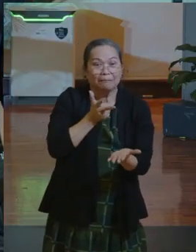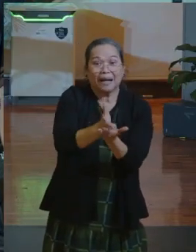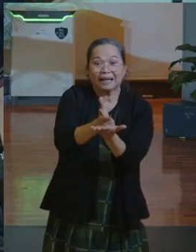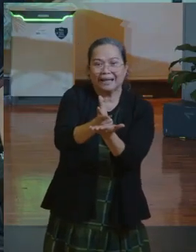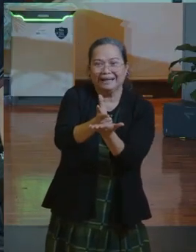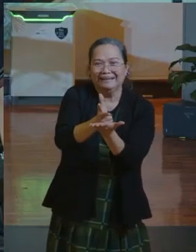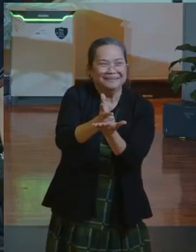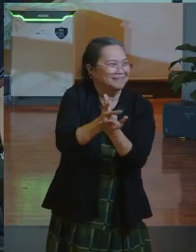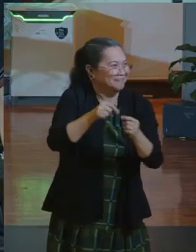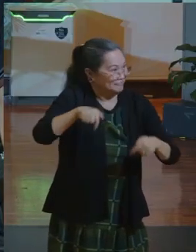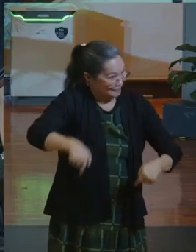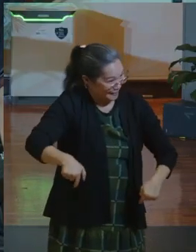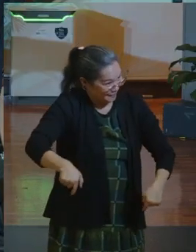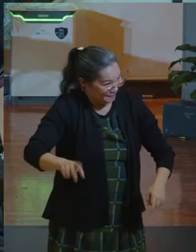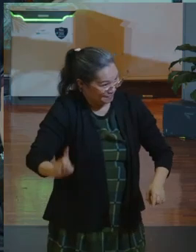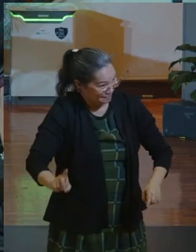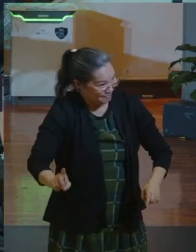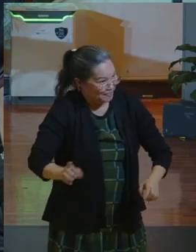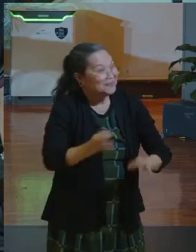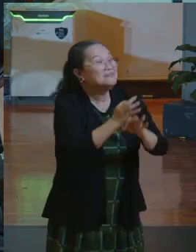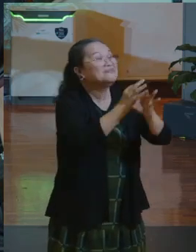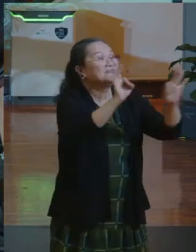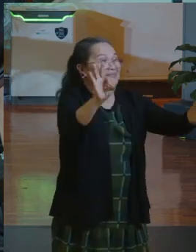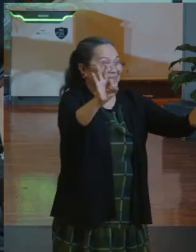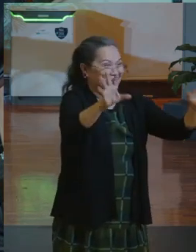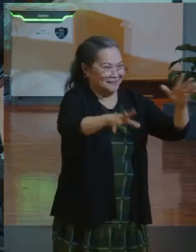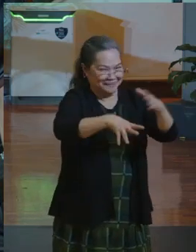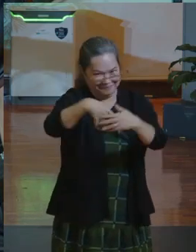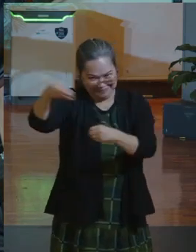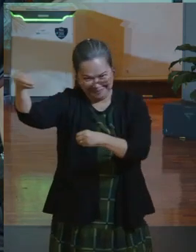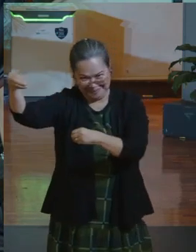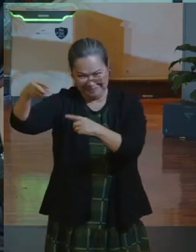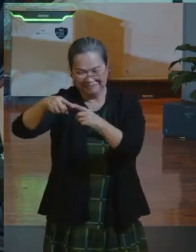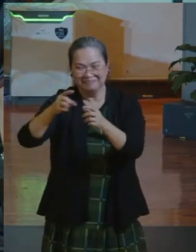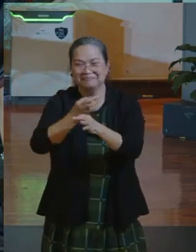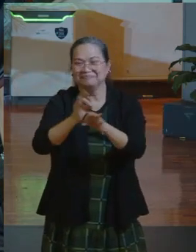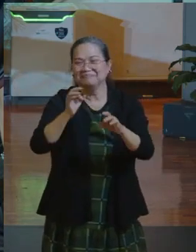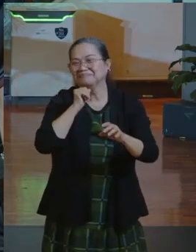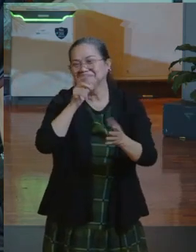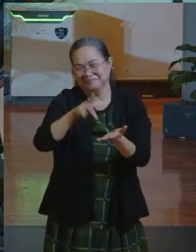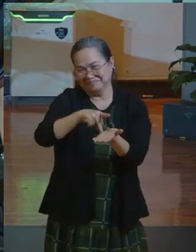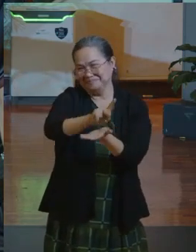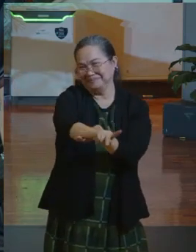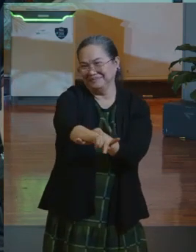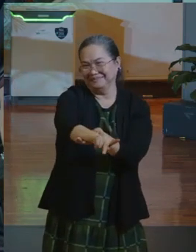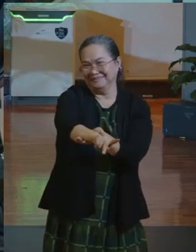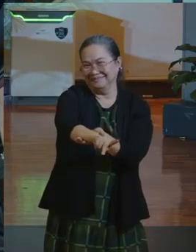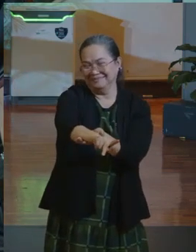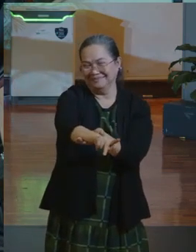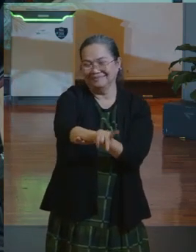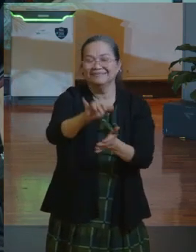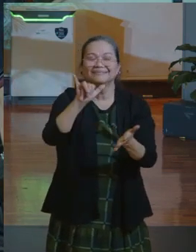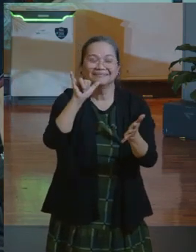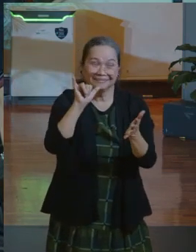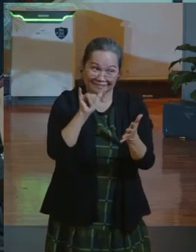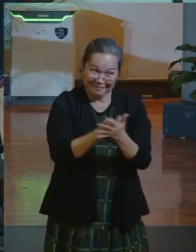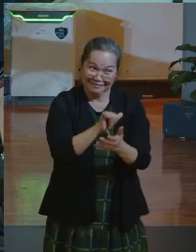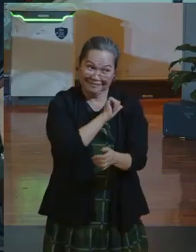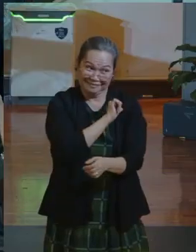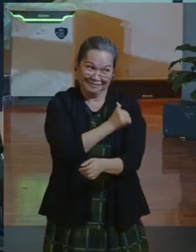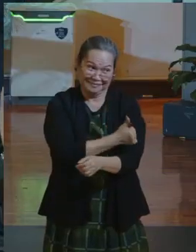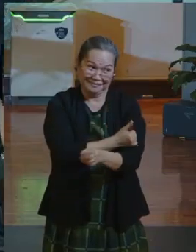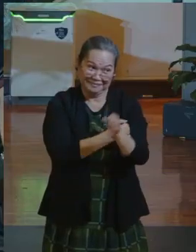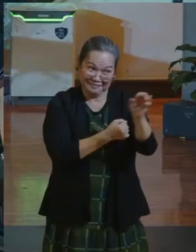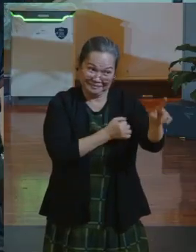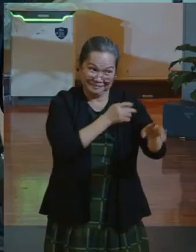no? Para kayo ay makalabas ng basement parking. Yan kung kayo ay